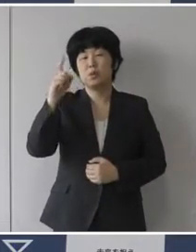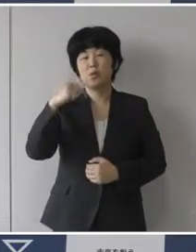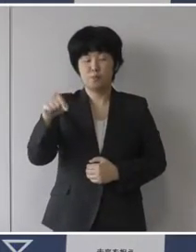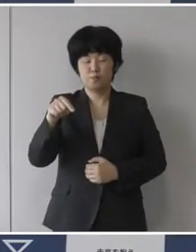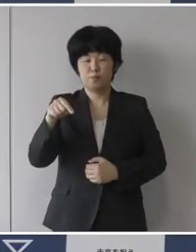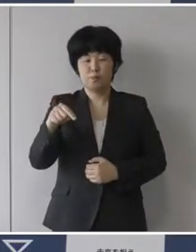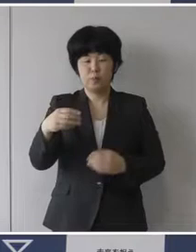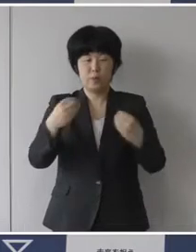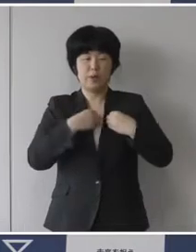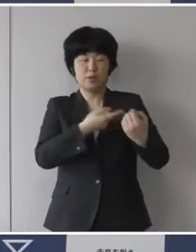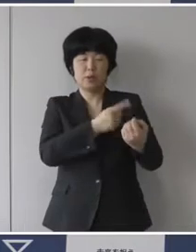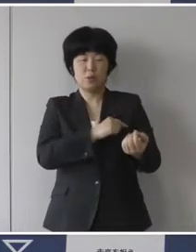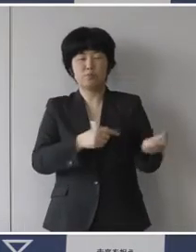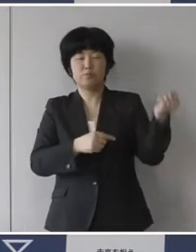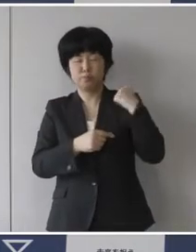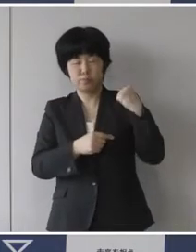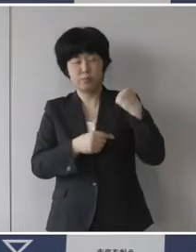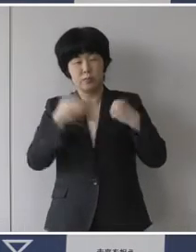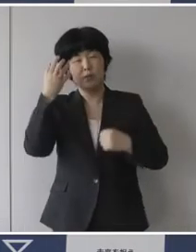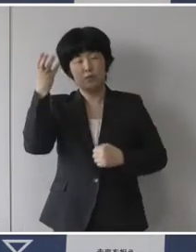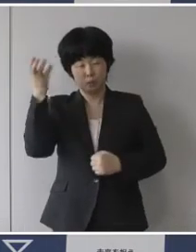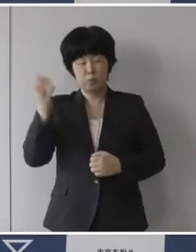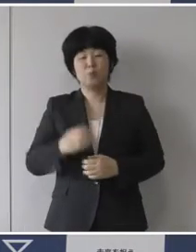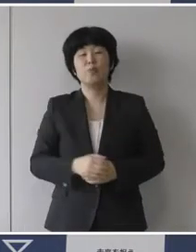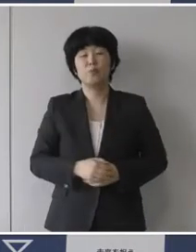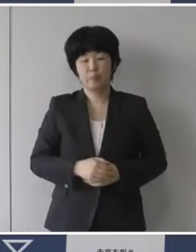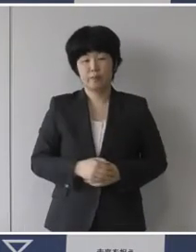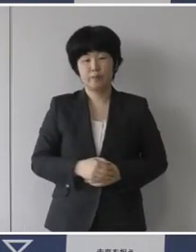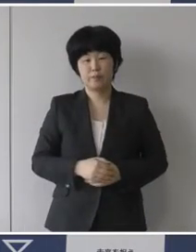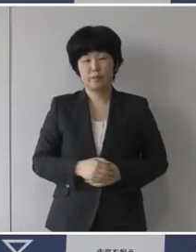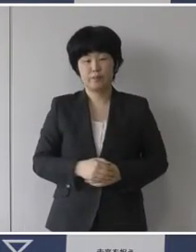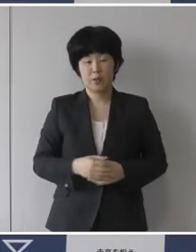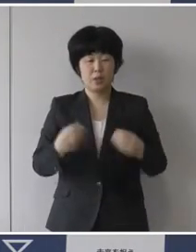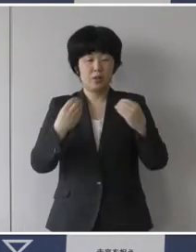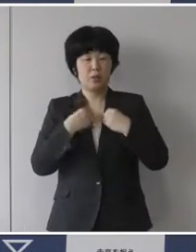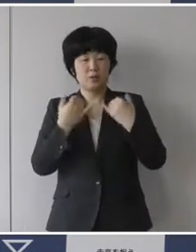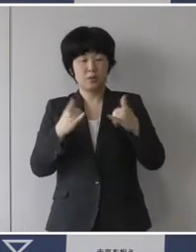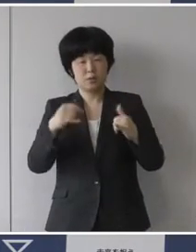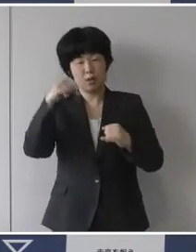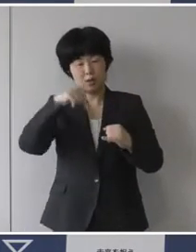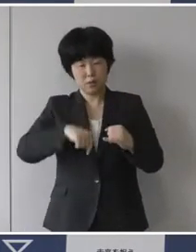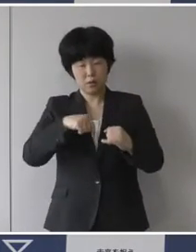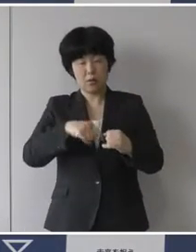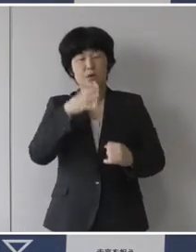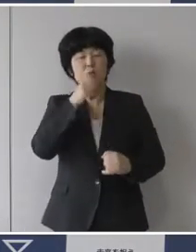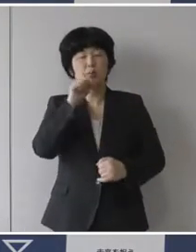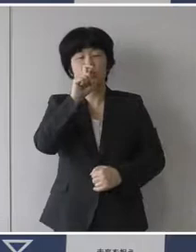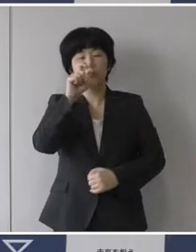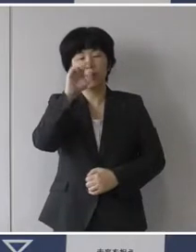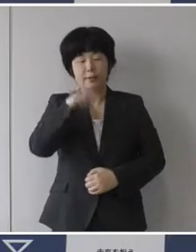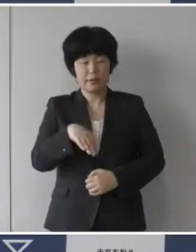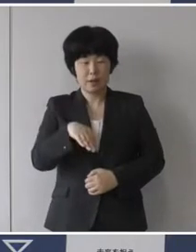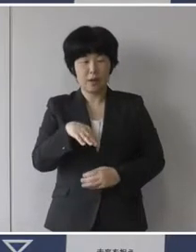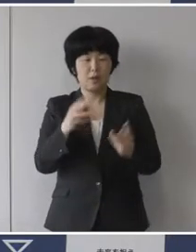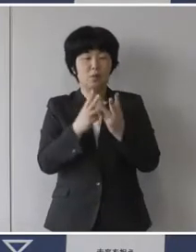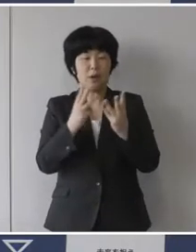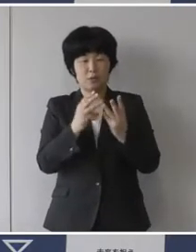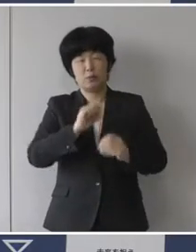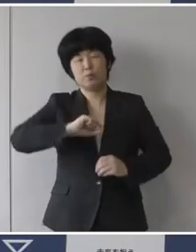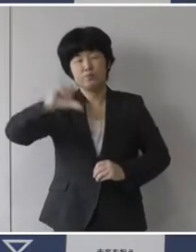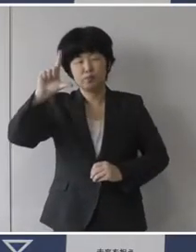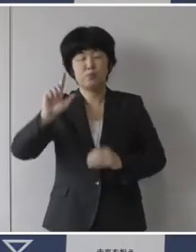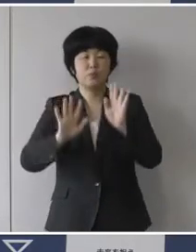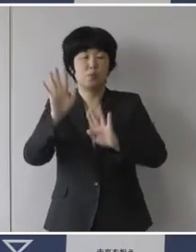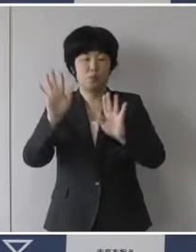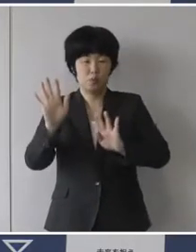でありますけれども、中でもその10歳以下のですね、感染者がやっぱり急増してるなということで、小さなお子さんが